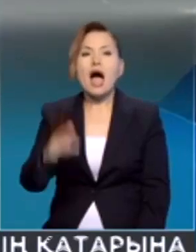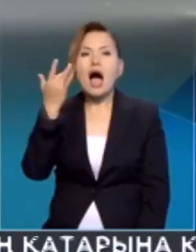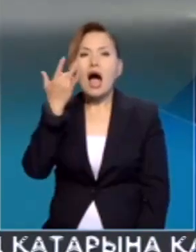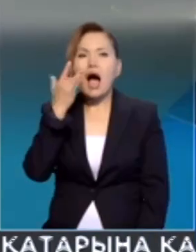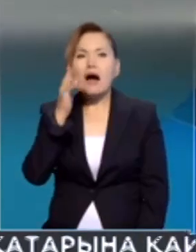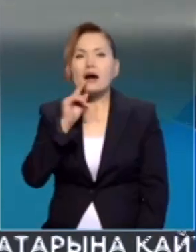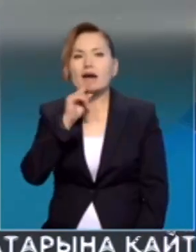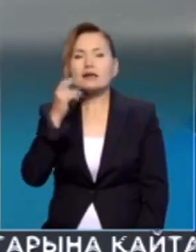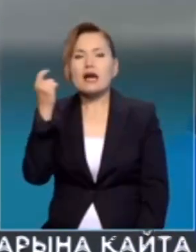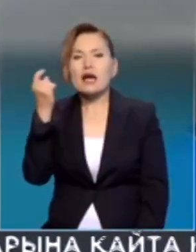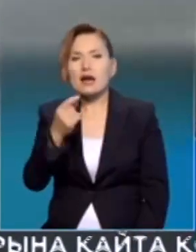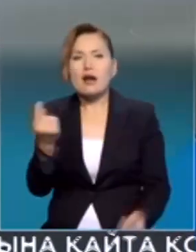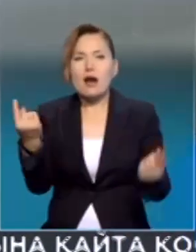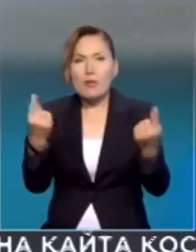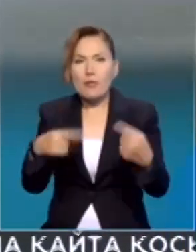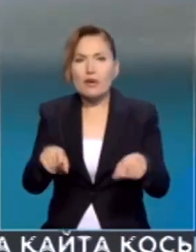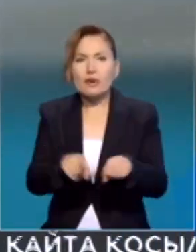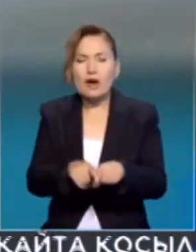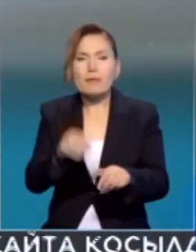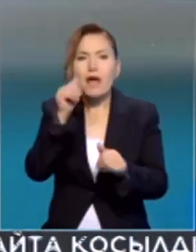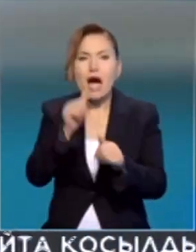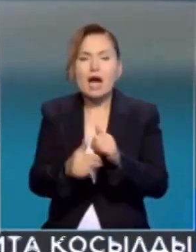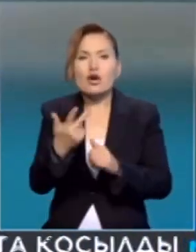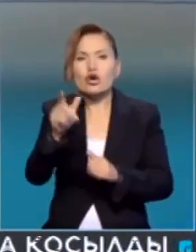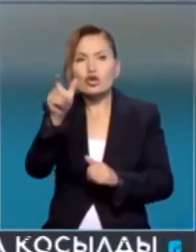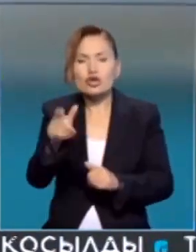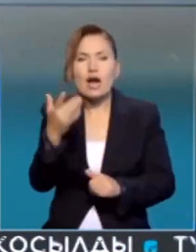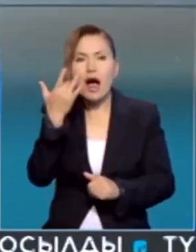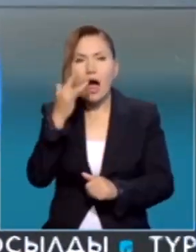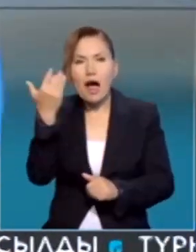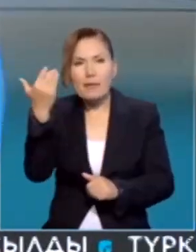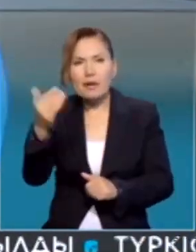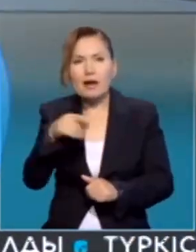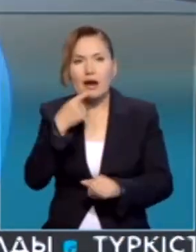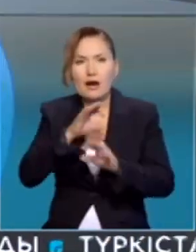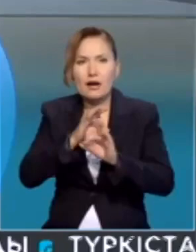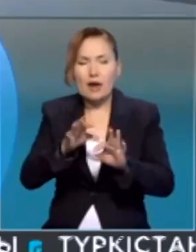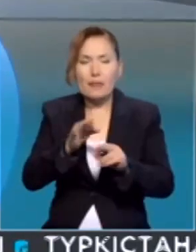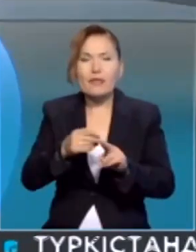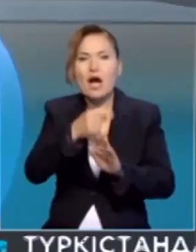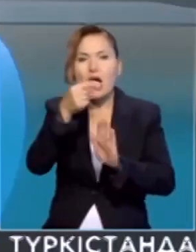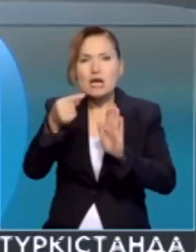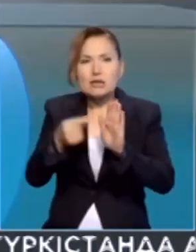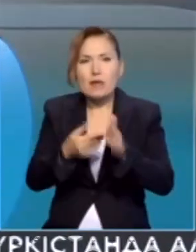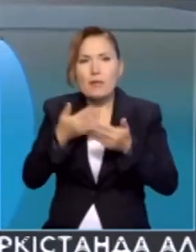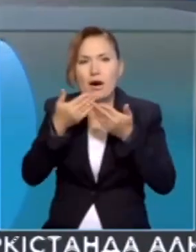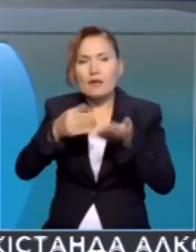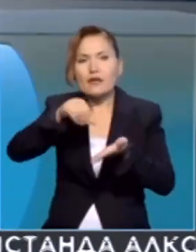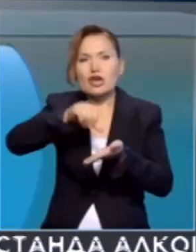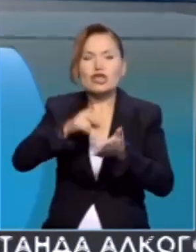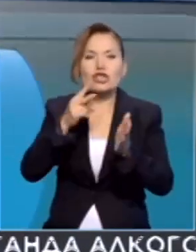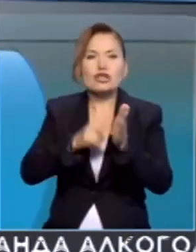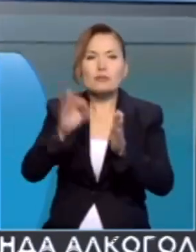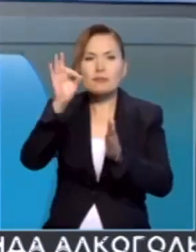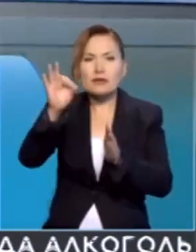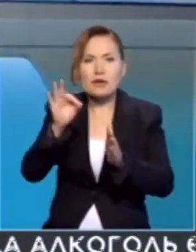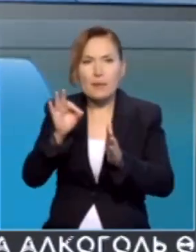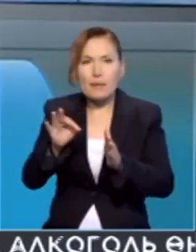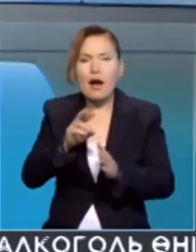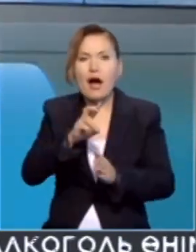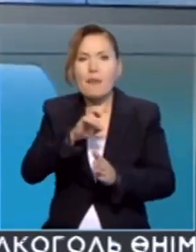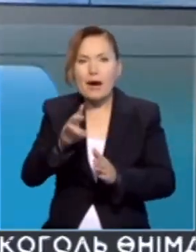Akş ekonomikası kuldurap barat. Her bir üçüncü Amerikalıktın pikiri osıgan sayat. Sağolnamağa qatıskandardın 70% Biden